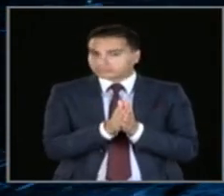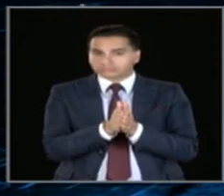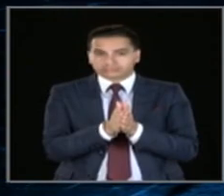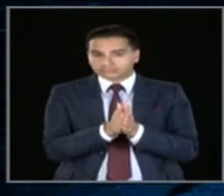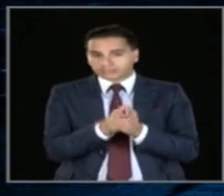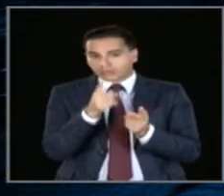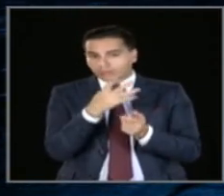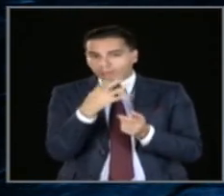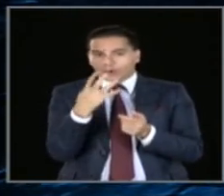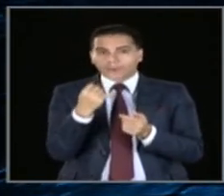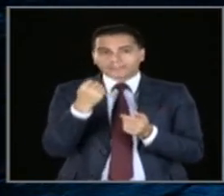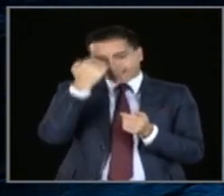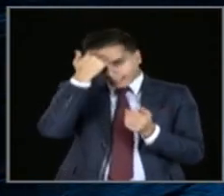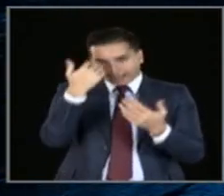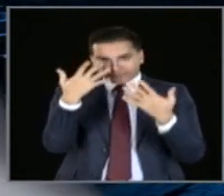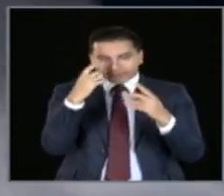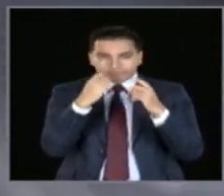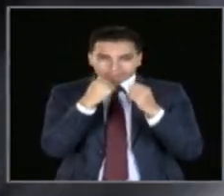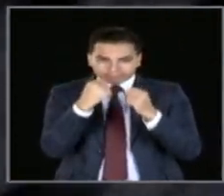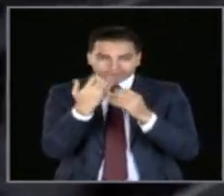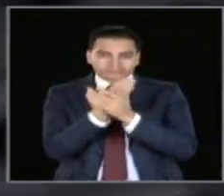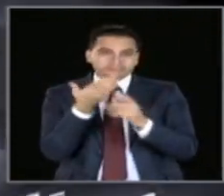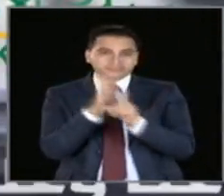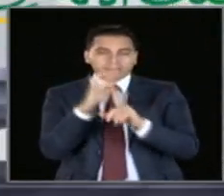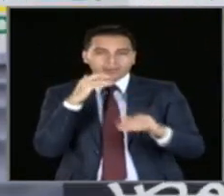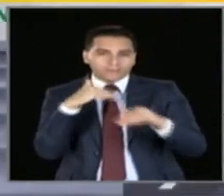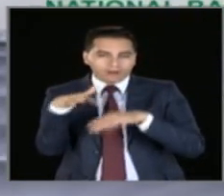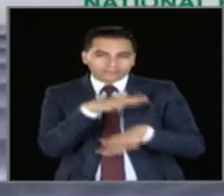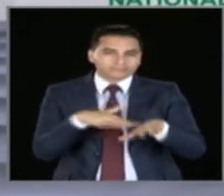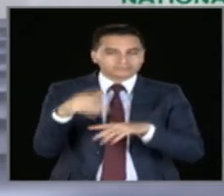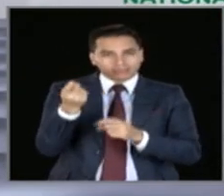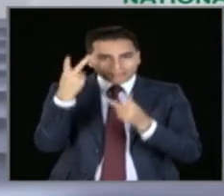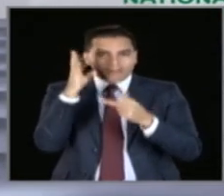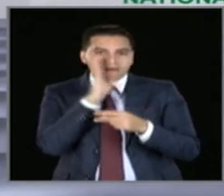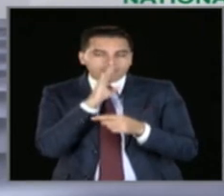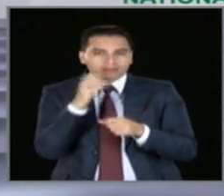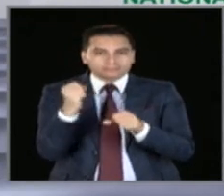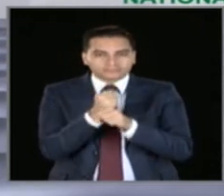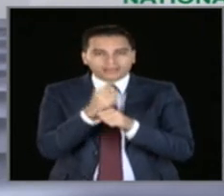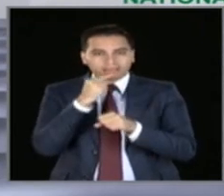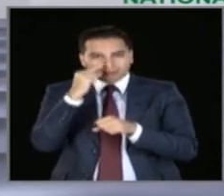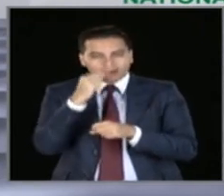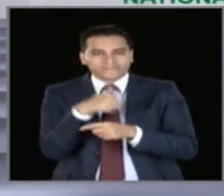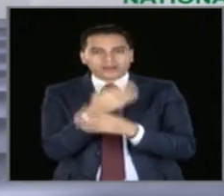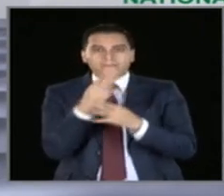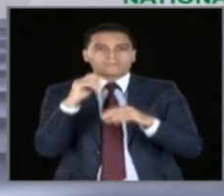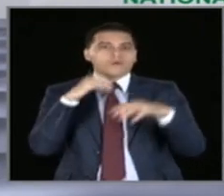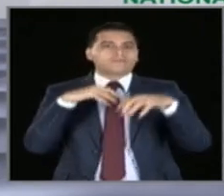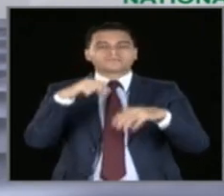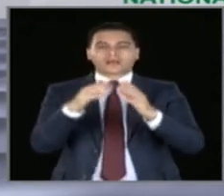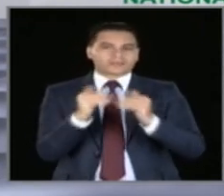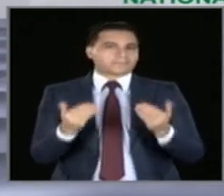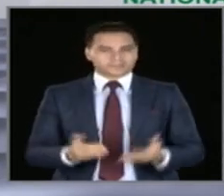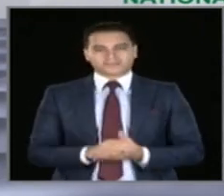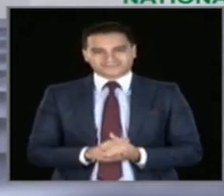دلوقتي 440,000 جنيه في خزنة البنك الأهلي لدعم ملف القادرون باختلاف اجتماعيا وعلميا وثقافيا